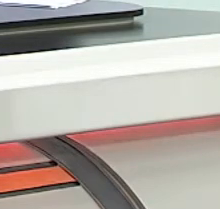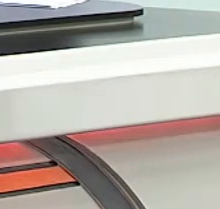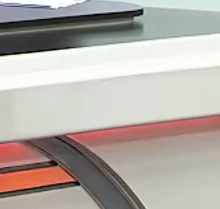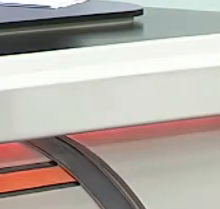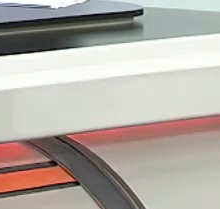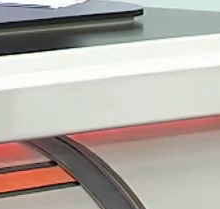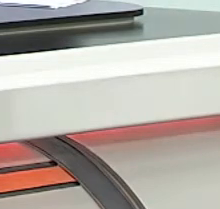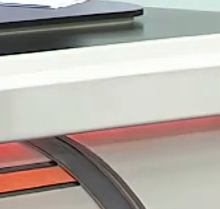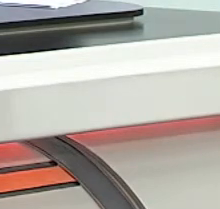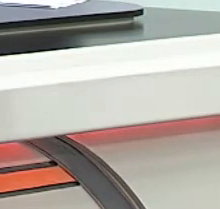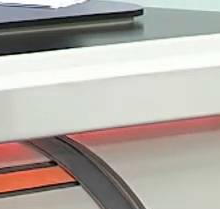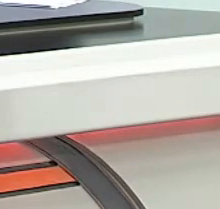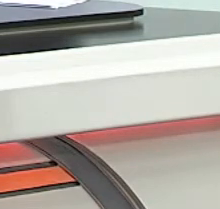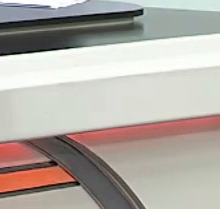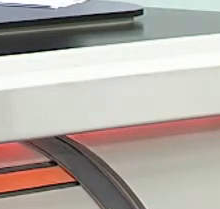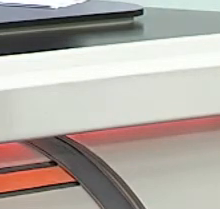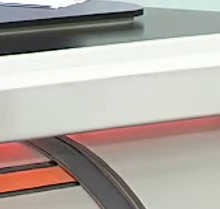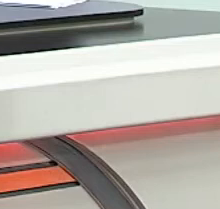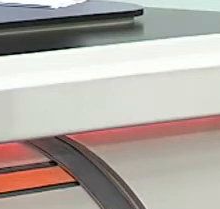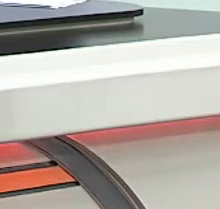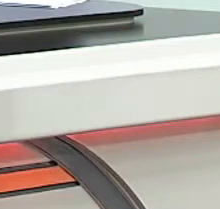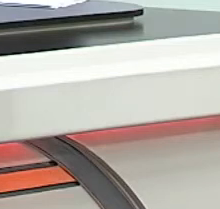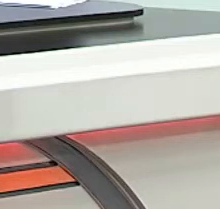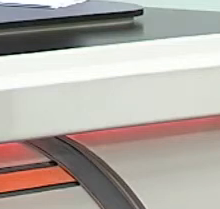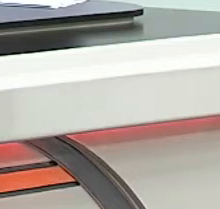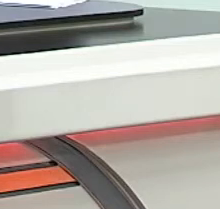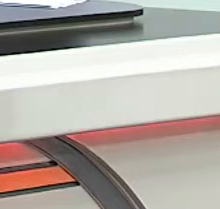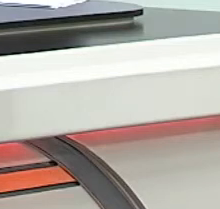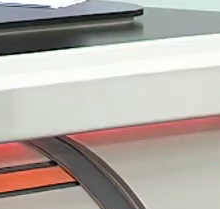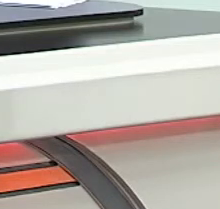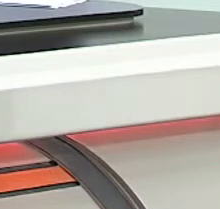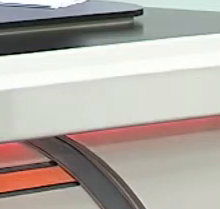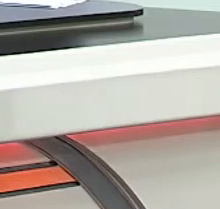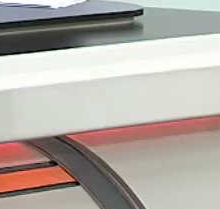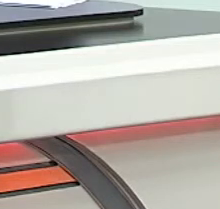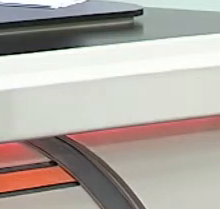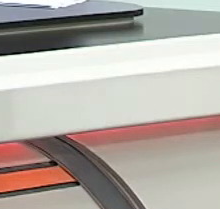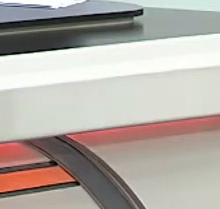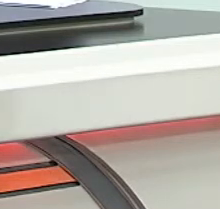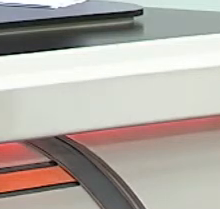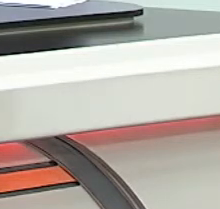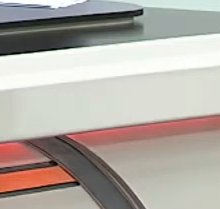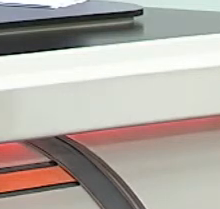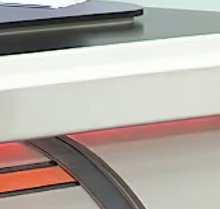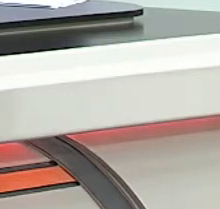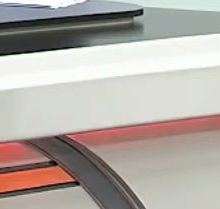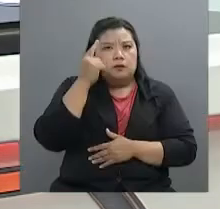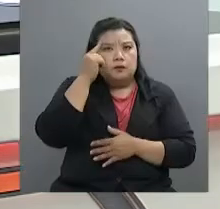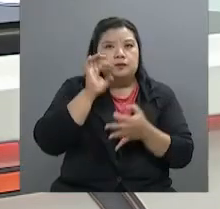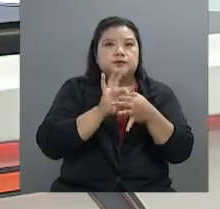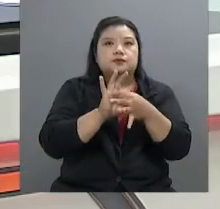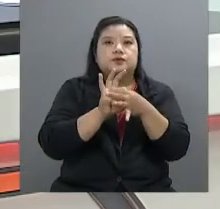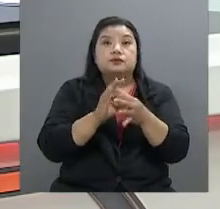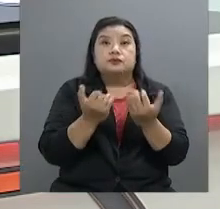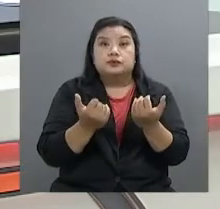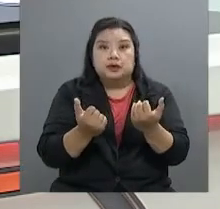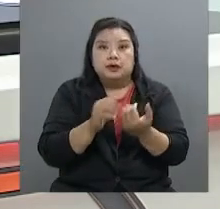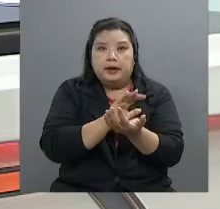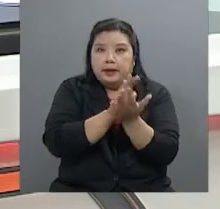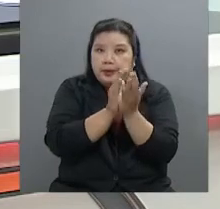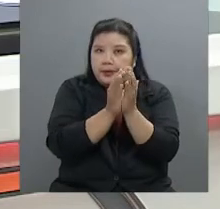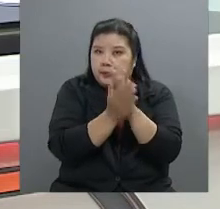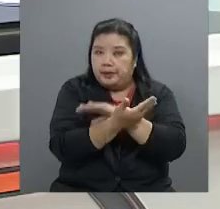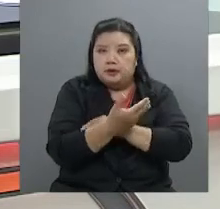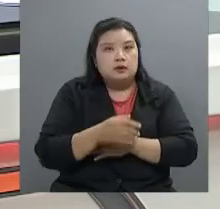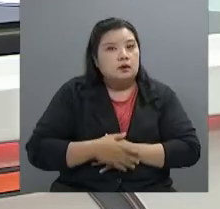ก็พันงบไปใช้ในการพัฒนาศักยภาพของกองทัพนะแต่ว่าหลายฝ่ายกังวลเหมือนกันว่าการปรับเปลี่ยนในครั้งนี้อ่ะจะ